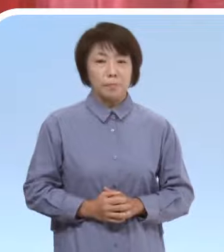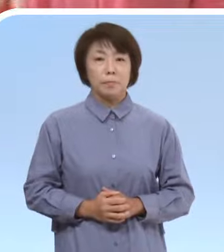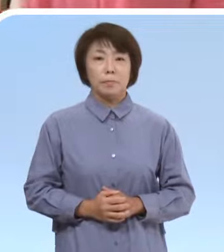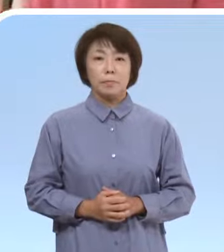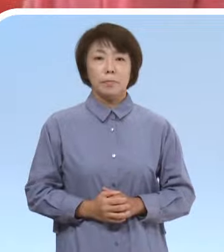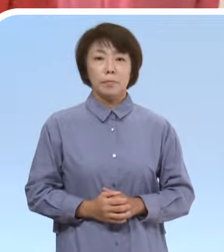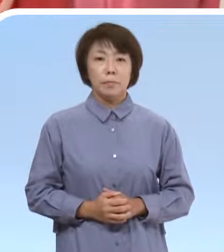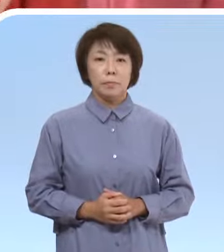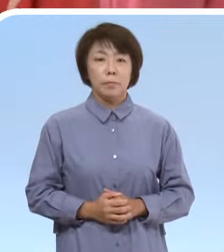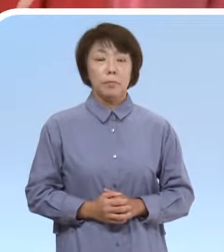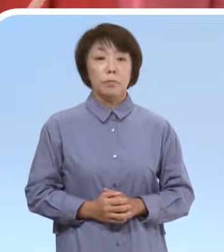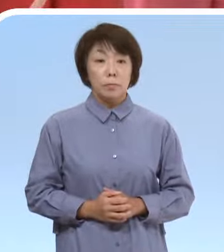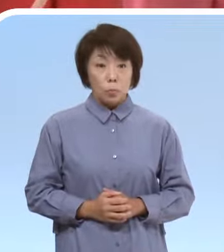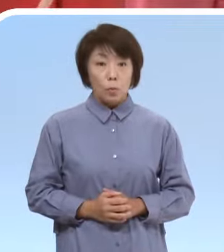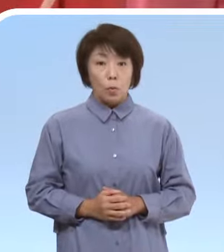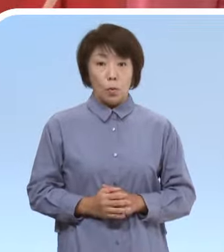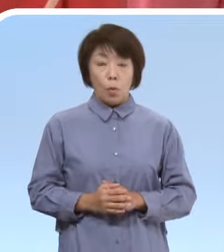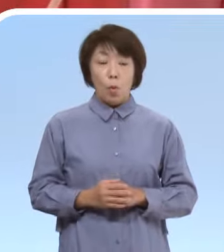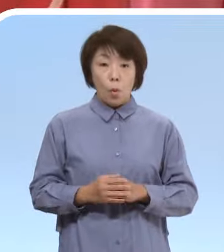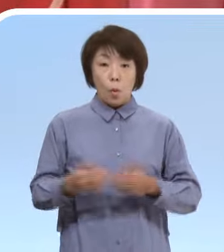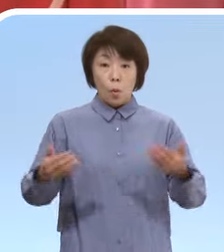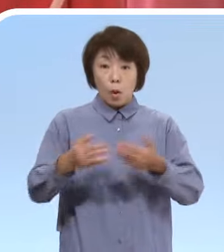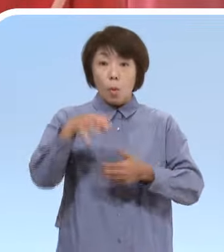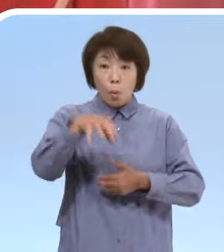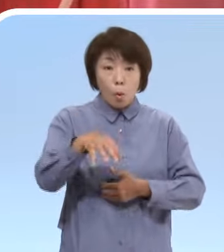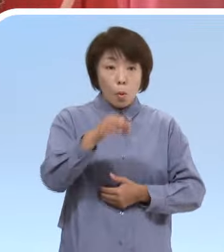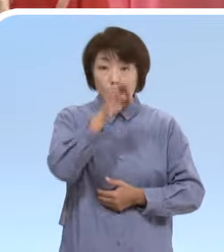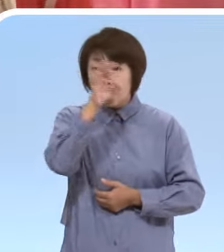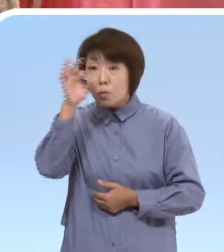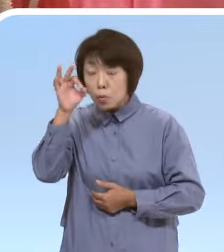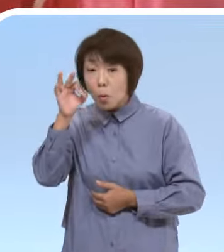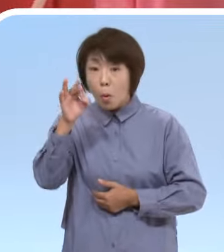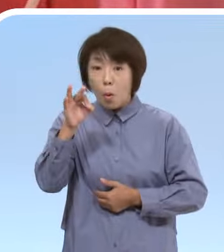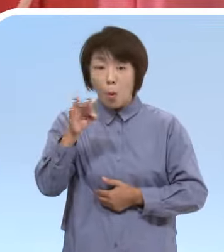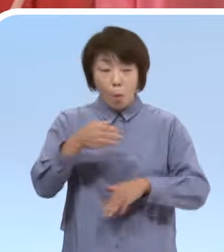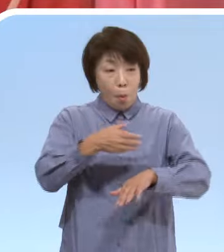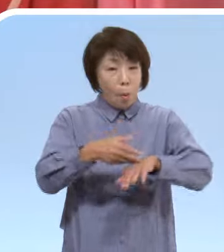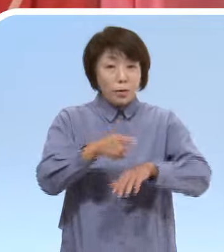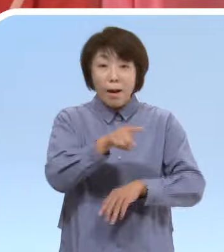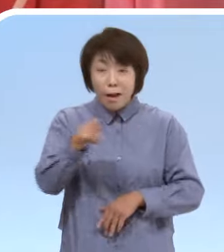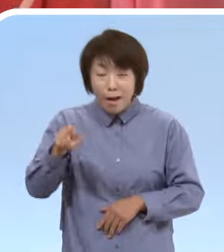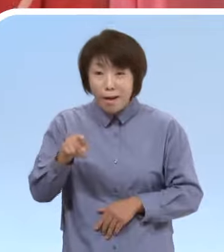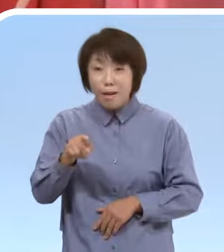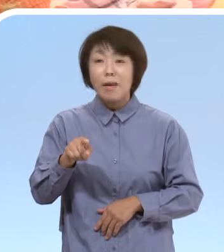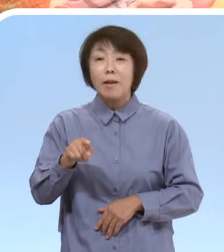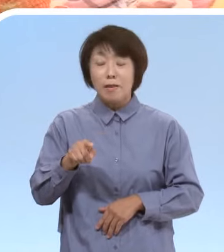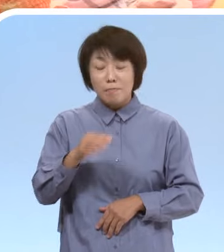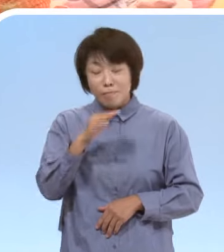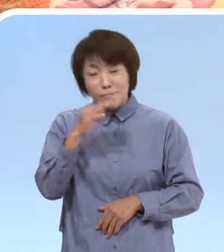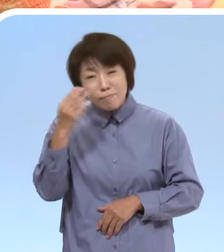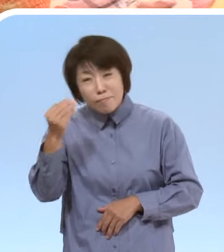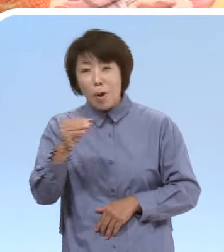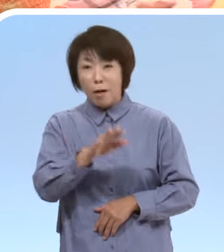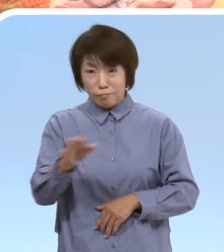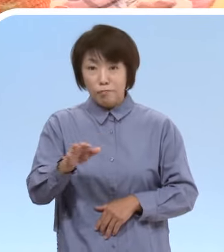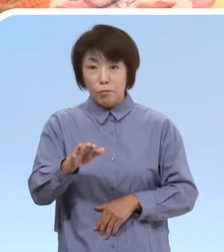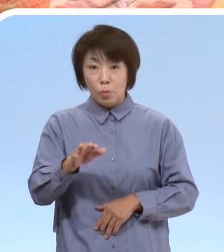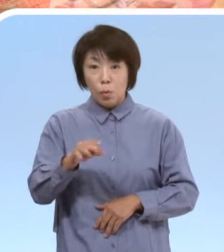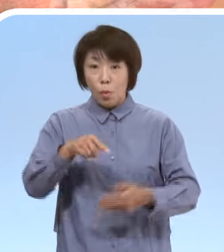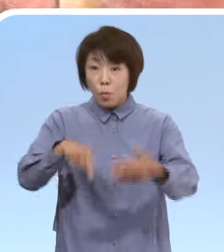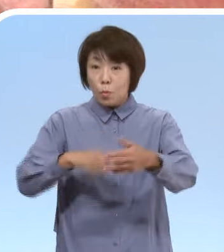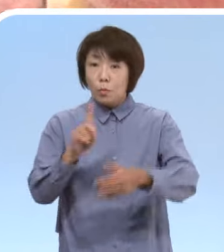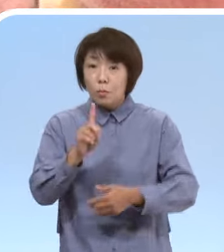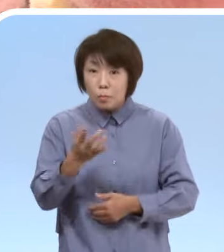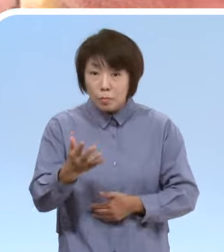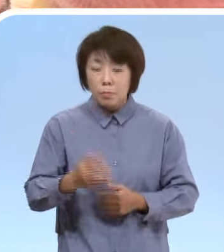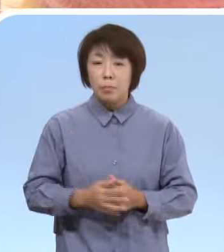いたします。 よろしくお願いします。 いやもうこのラボの中に入るとめちゃくちゃおしゃれで素敵だなと思うんですが、こちら